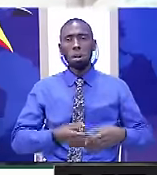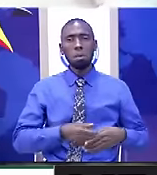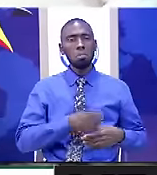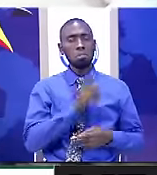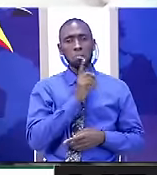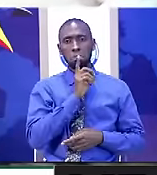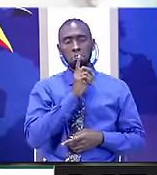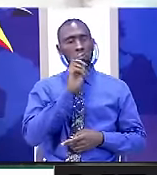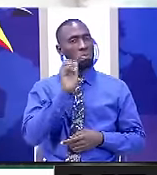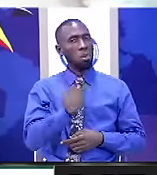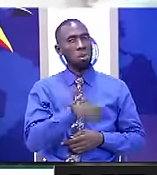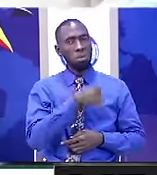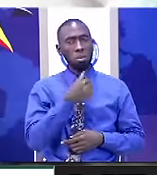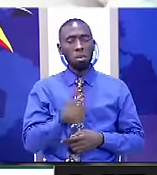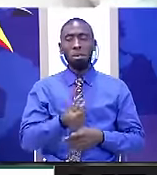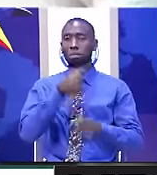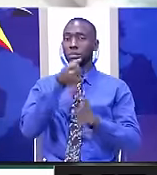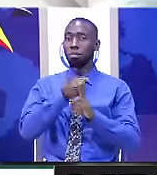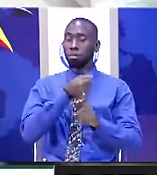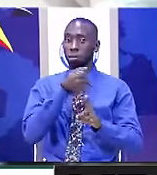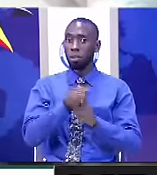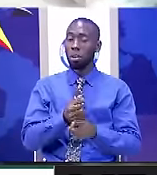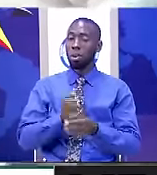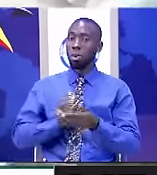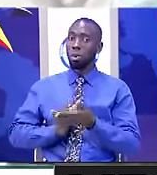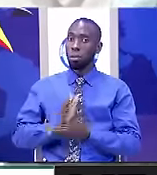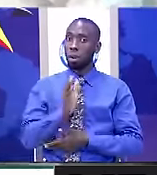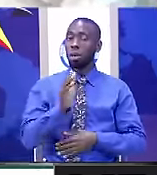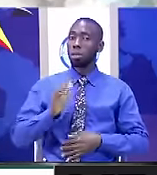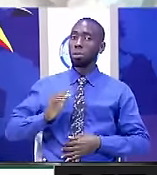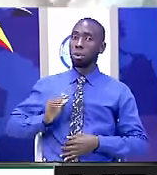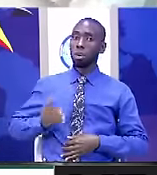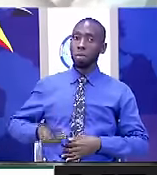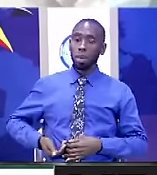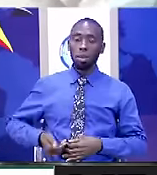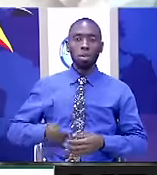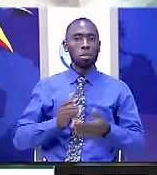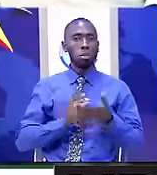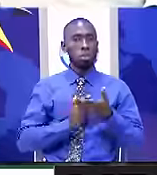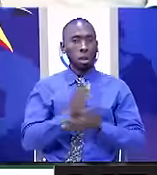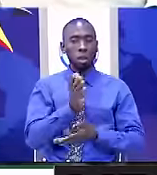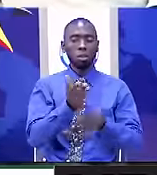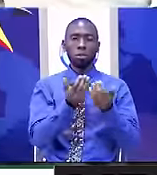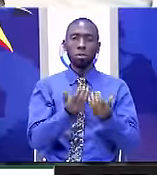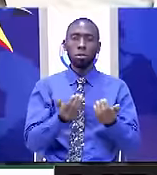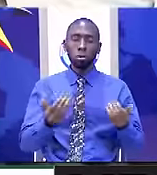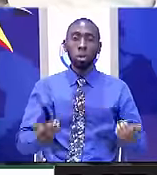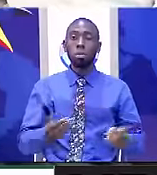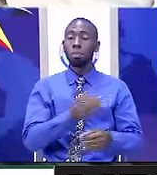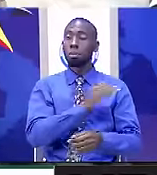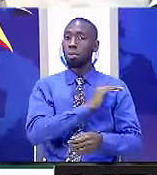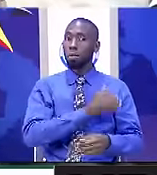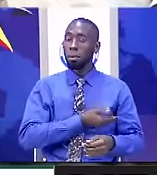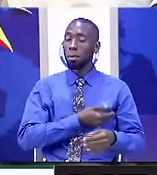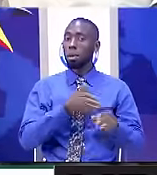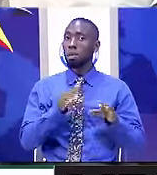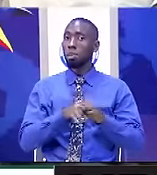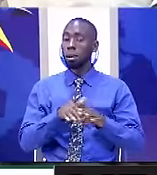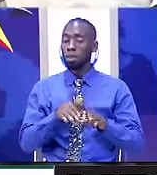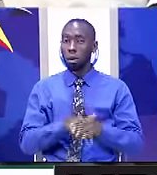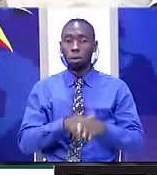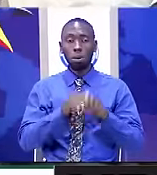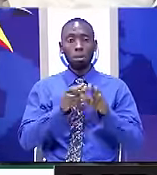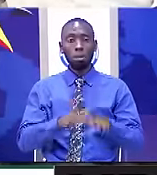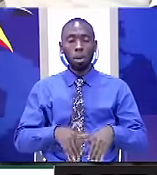alwanirira eddembe ly'abakyala mpozzi n'abaana. Era abakyala abasinga mu parliament balabiddwako mu lutuulo